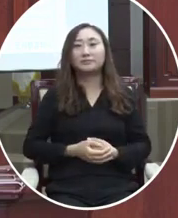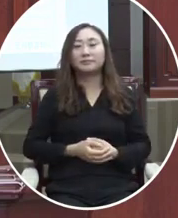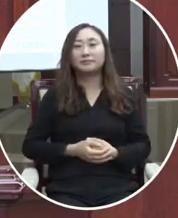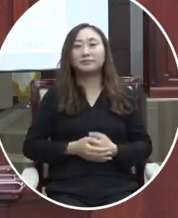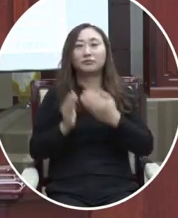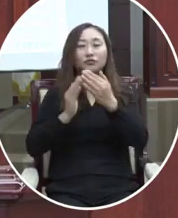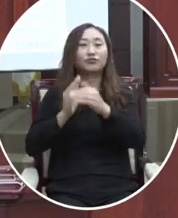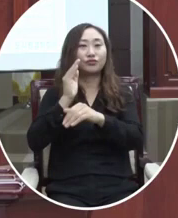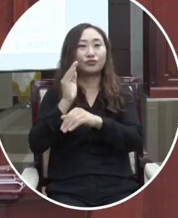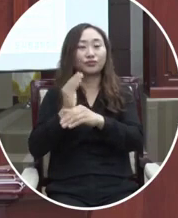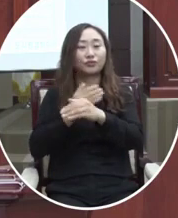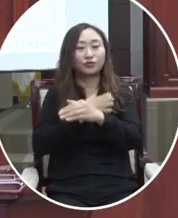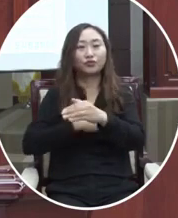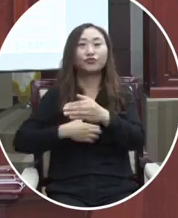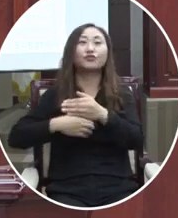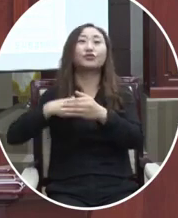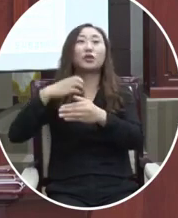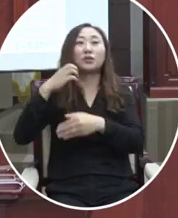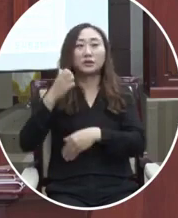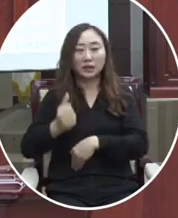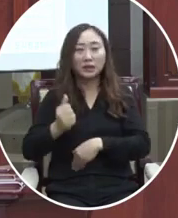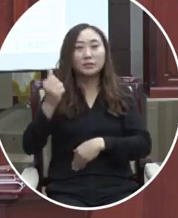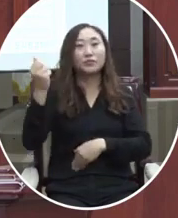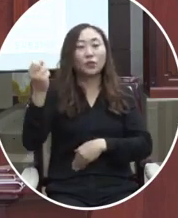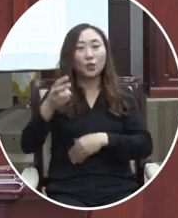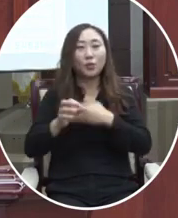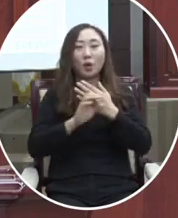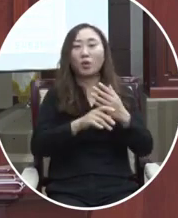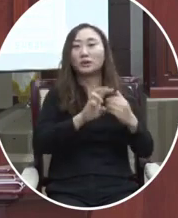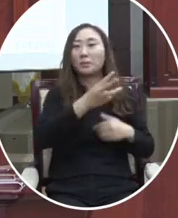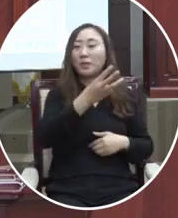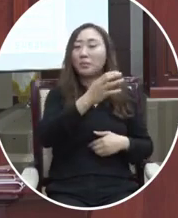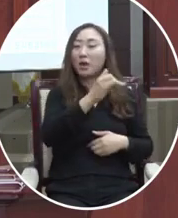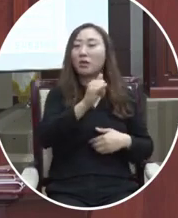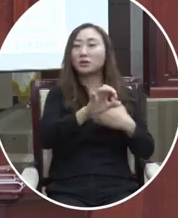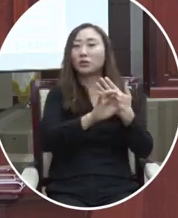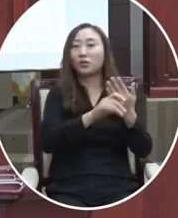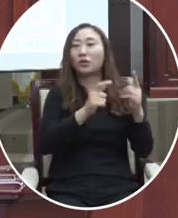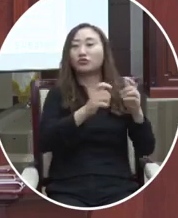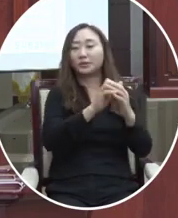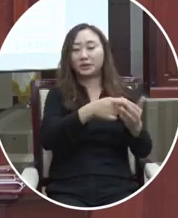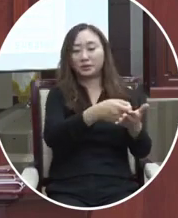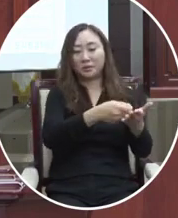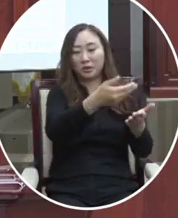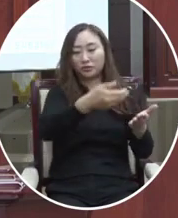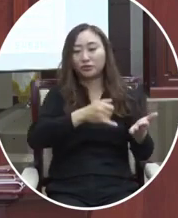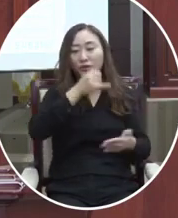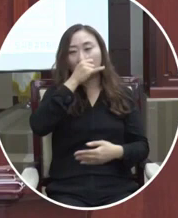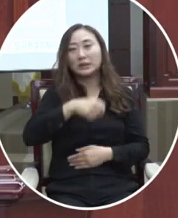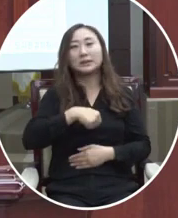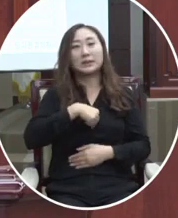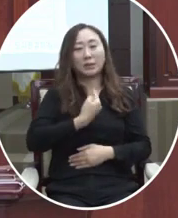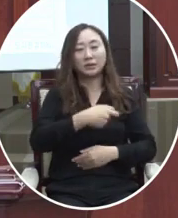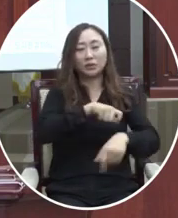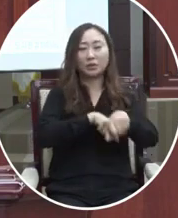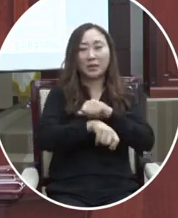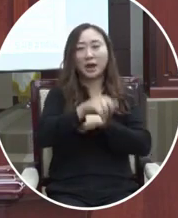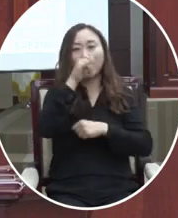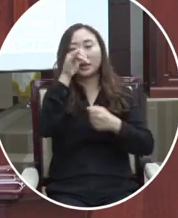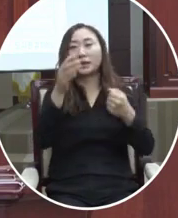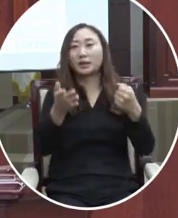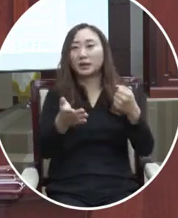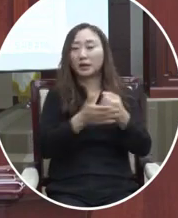오승로 구청장님을 포함해 300여 명 구민이 서명해 주셨습니다. 이렇듯 구민들이 자발적으로 나서는